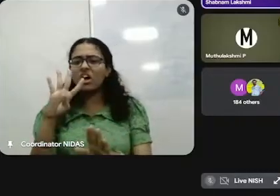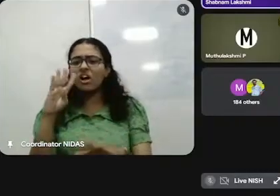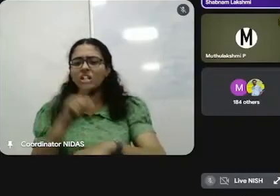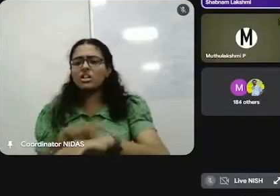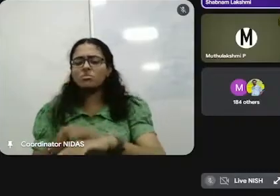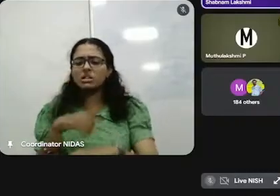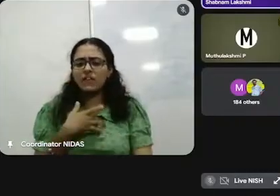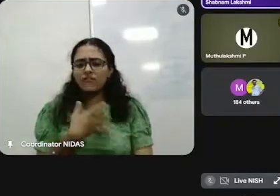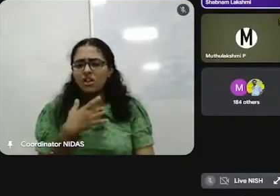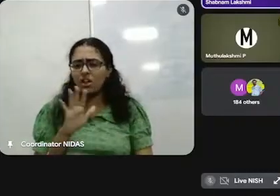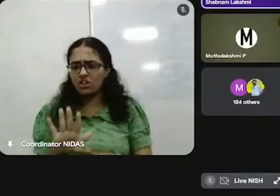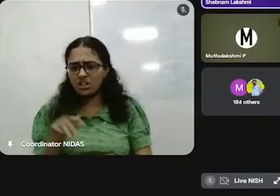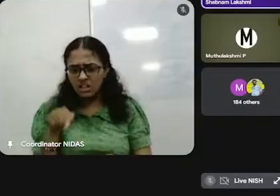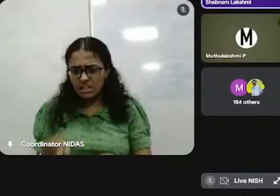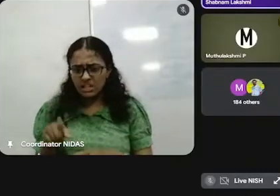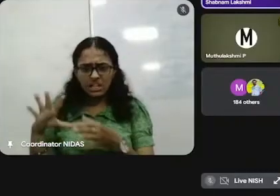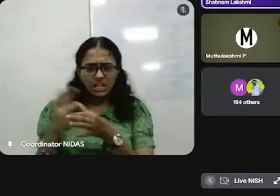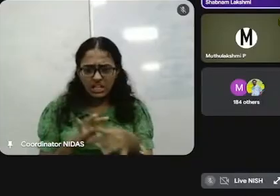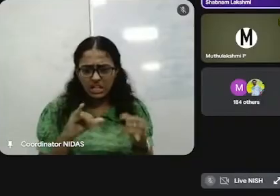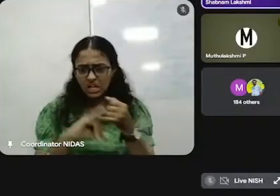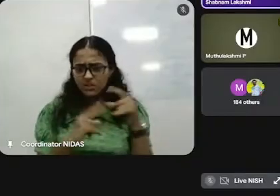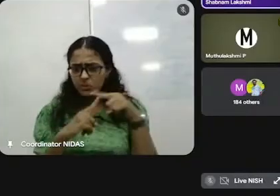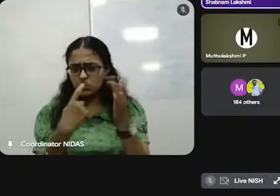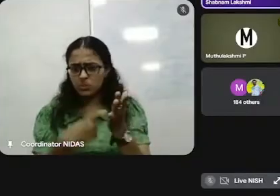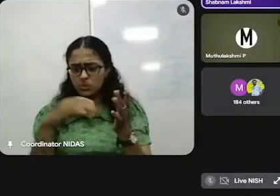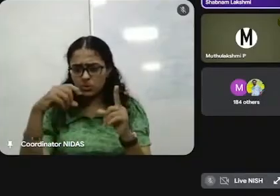ചെയ്തിട്ടുണ്ടായിരുന്നു. അപ്പൊ ഇത് സ്ട്രോക്കുമായിട്ട് എന്തെങ്കിലും ബന്ധമുള്ളതാണ്?